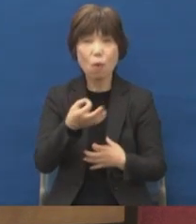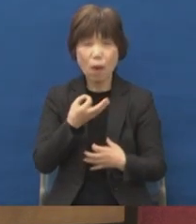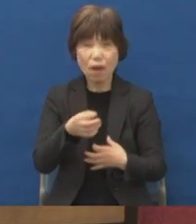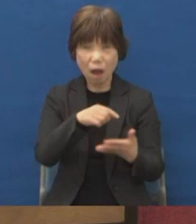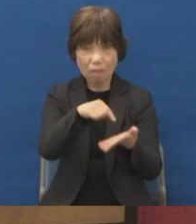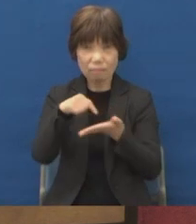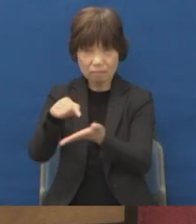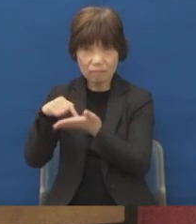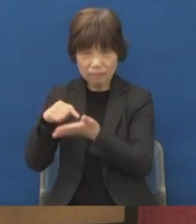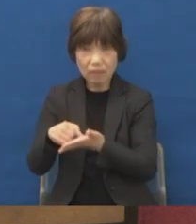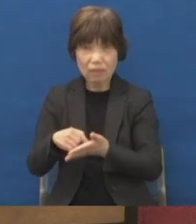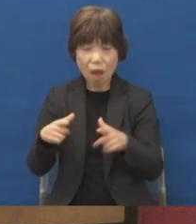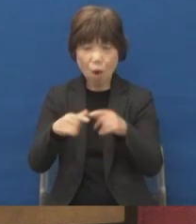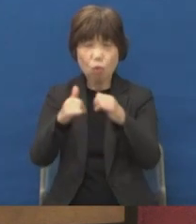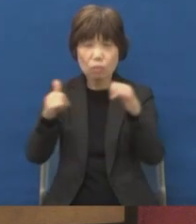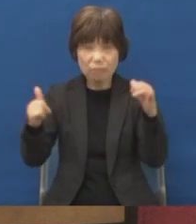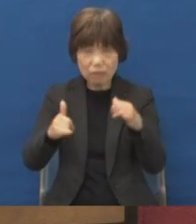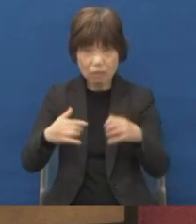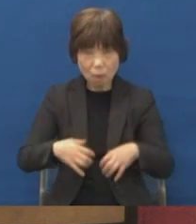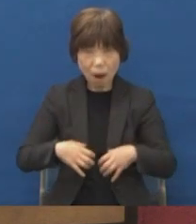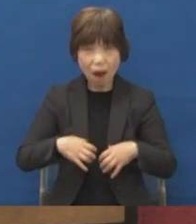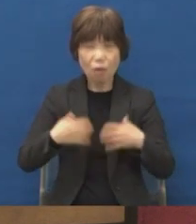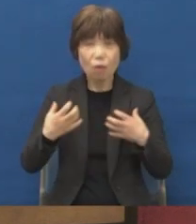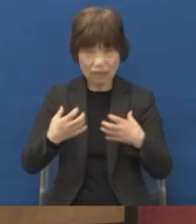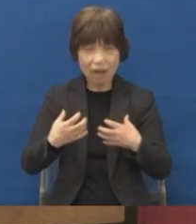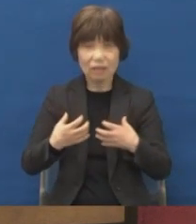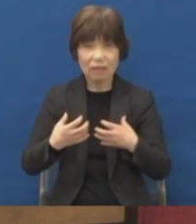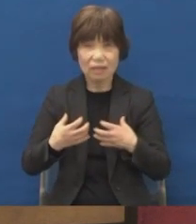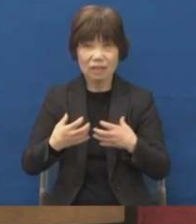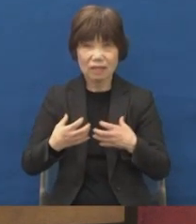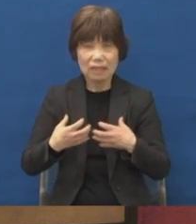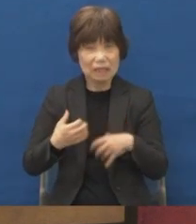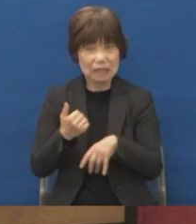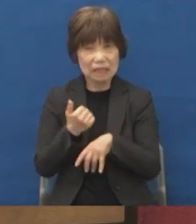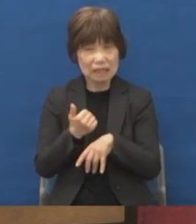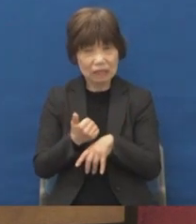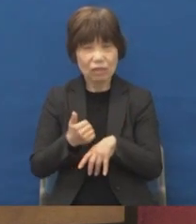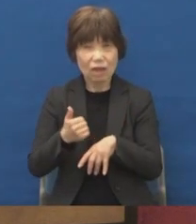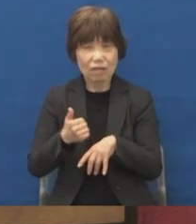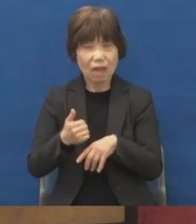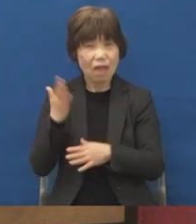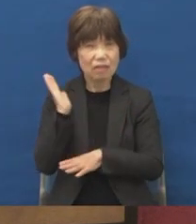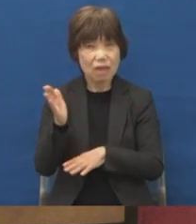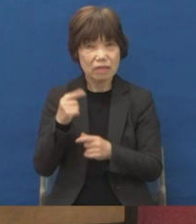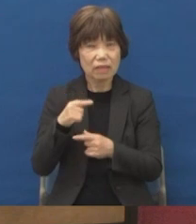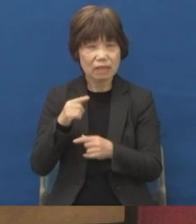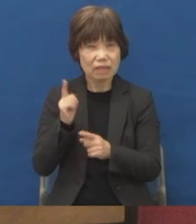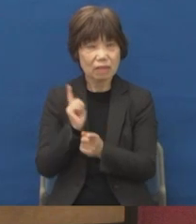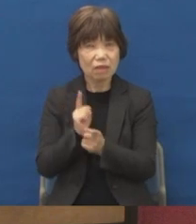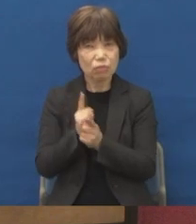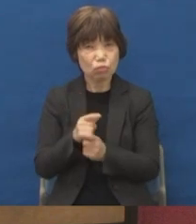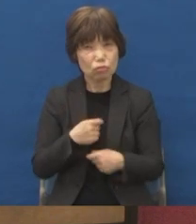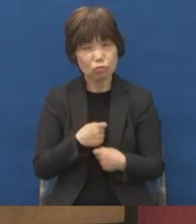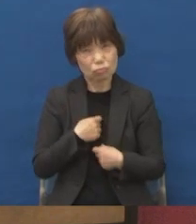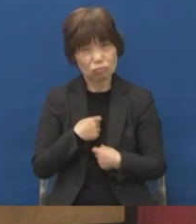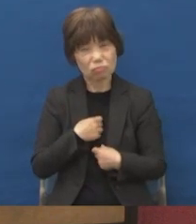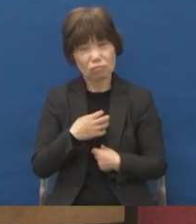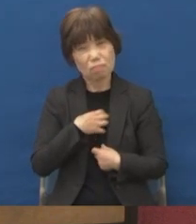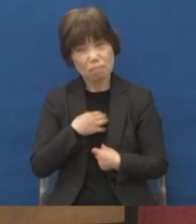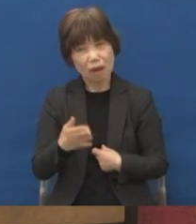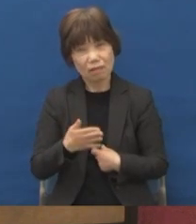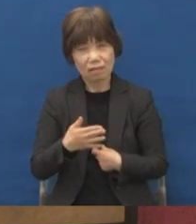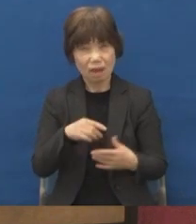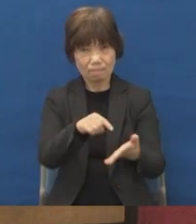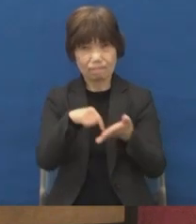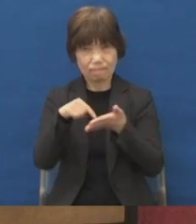民の激しい怒り、深刻な政治不信を招いています。そもそも企業献